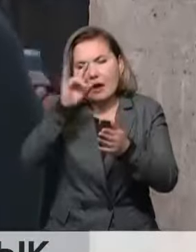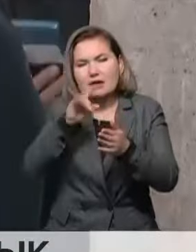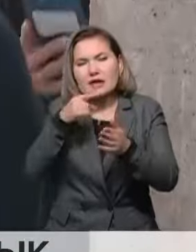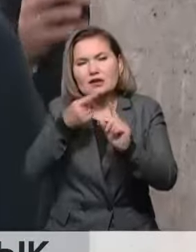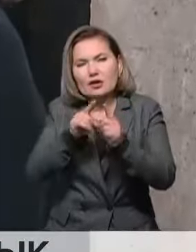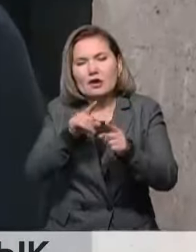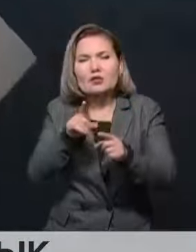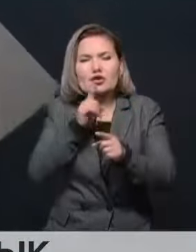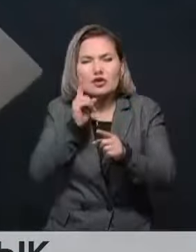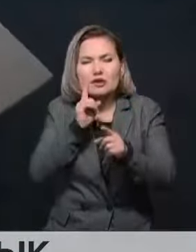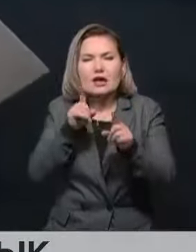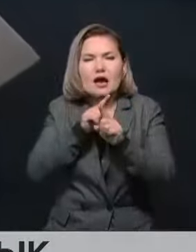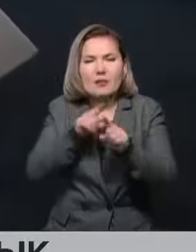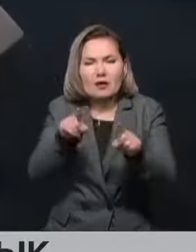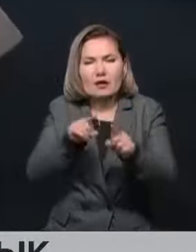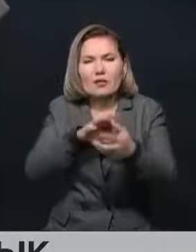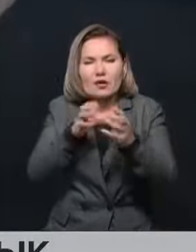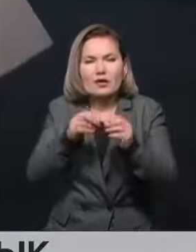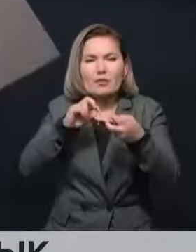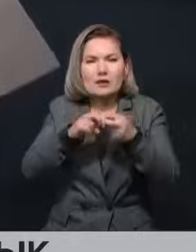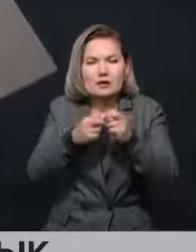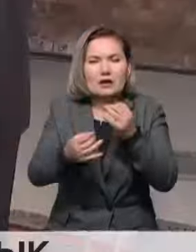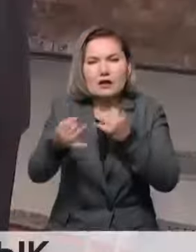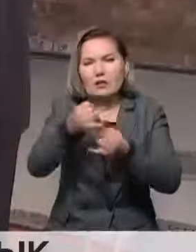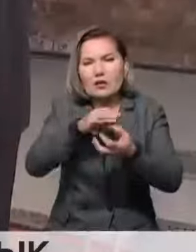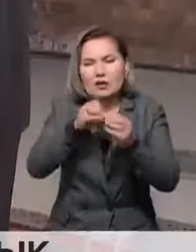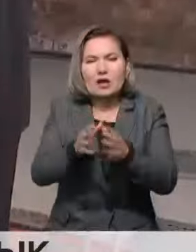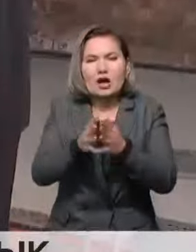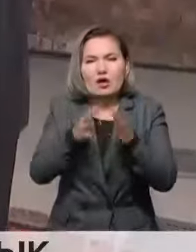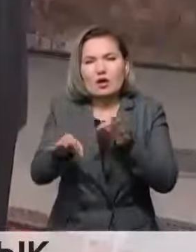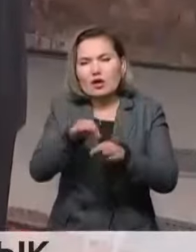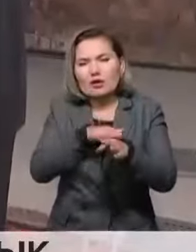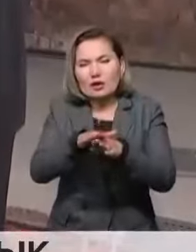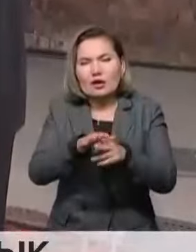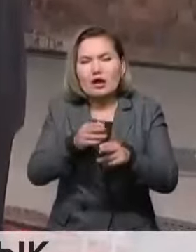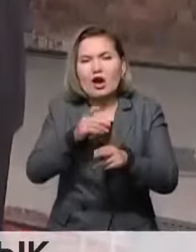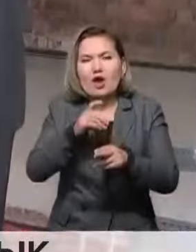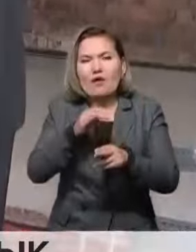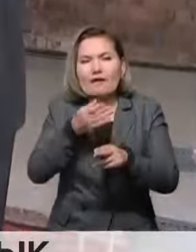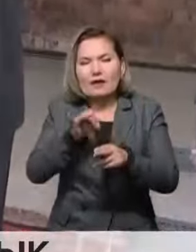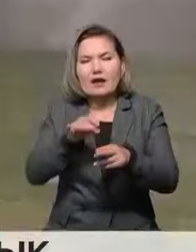аудару, оны жастар арасында насихаттау мәселелері талқыланды. Бұл бағыттағы ілкімді бастамаларға Huawei